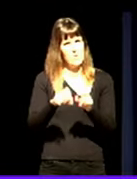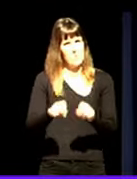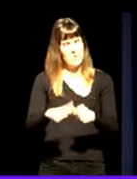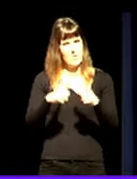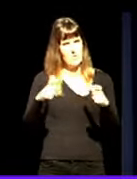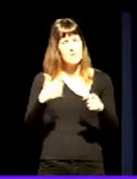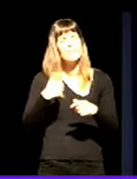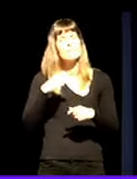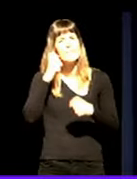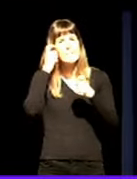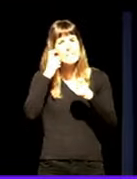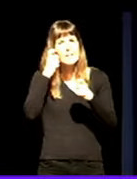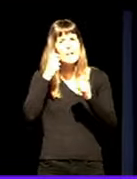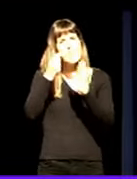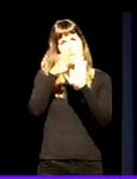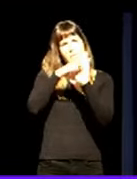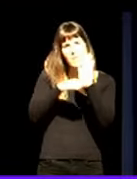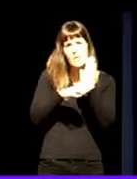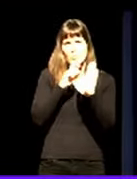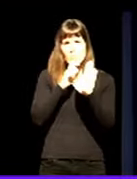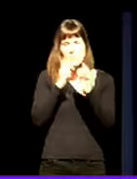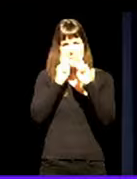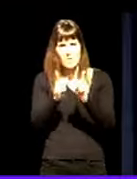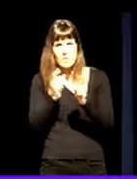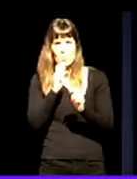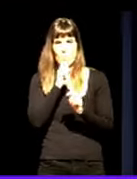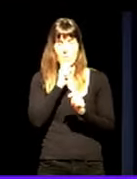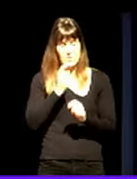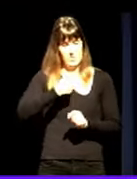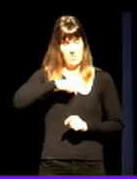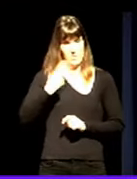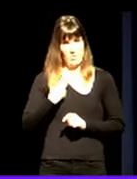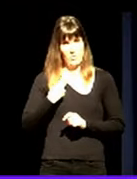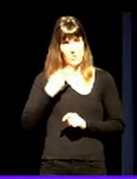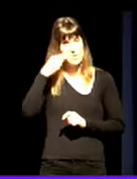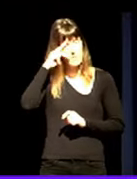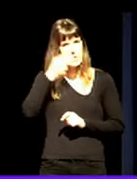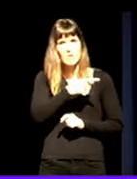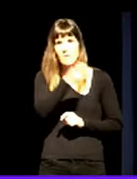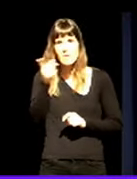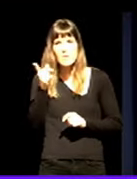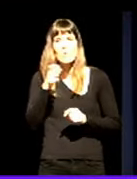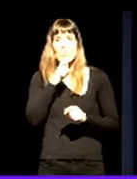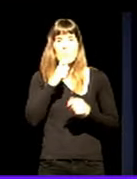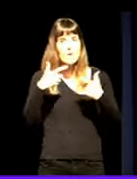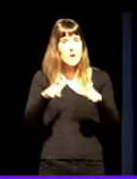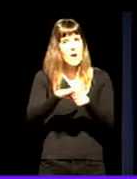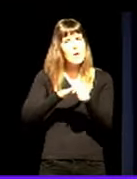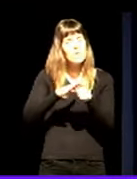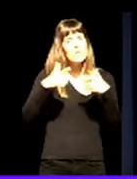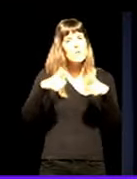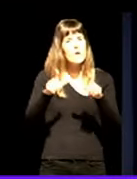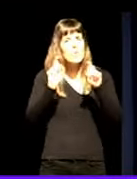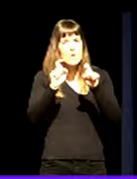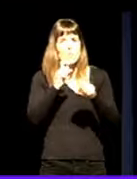edukua da hori norrean jartzen, eta baita ere guk, sukuntza ere mutik zer egin handi